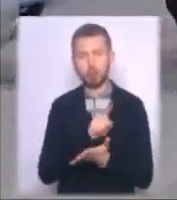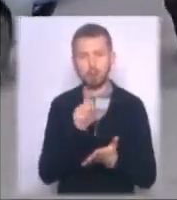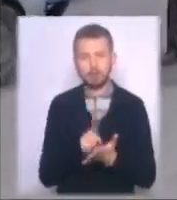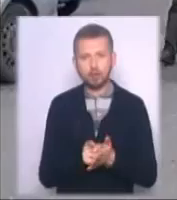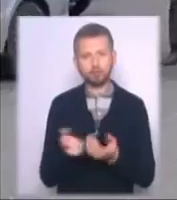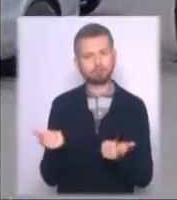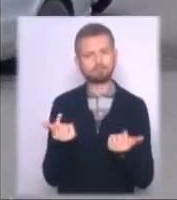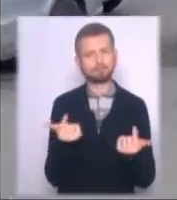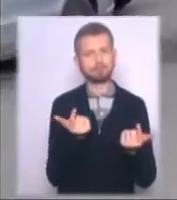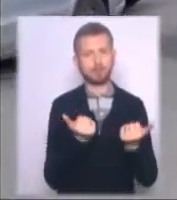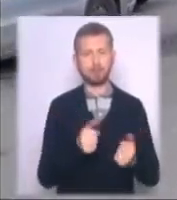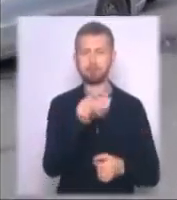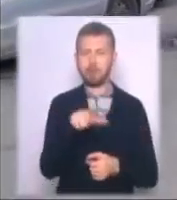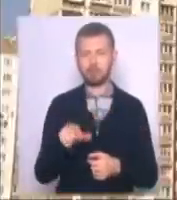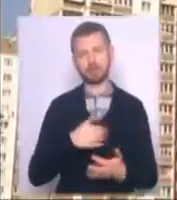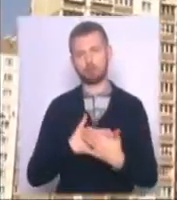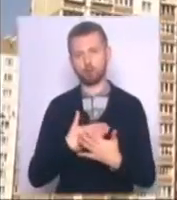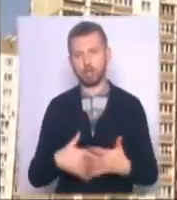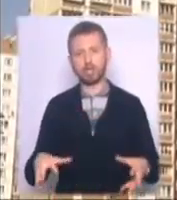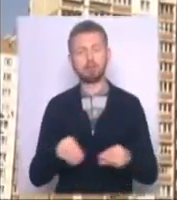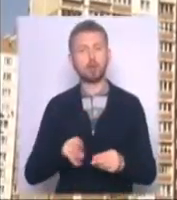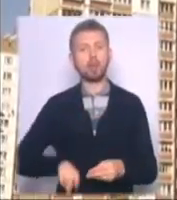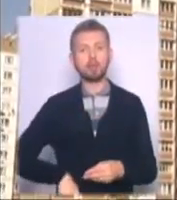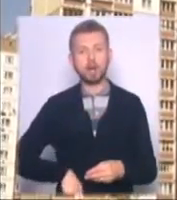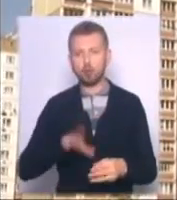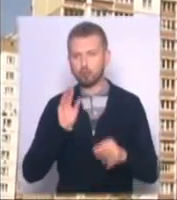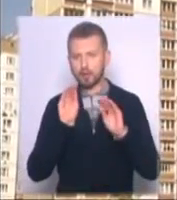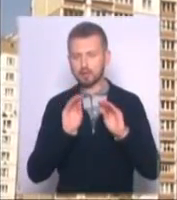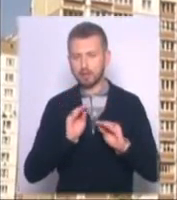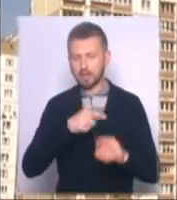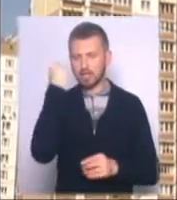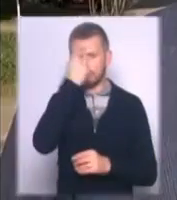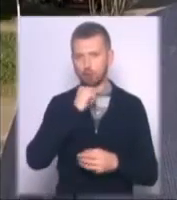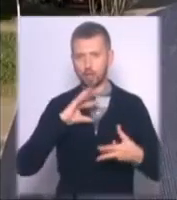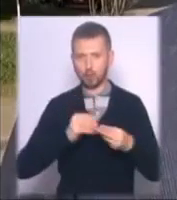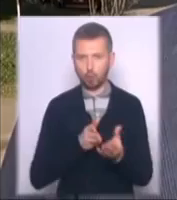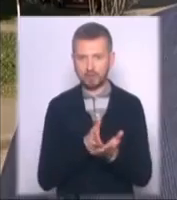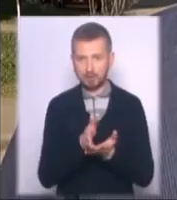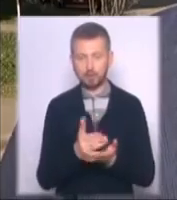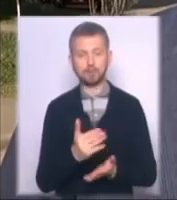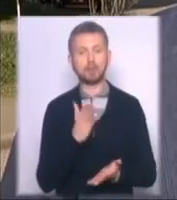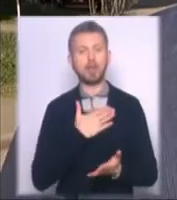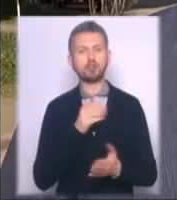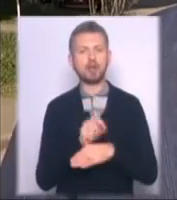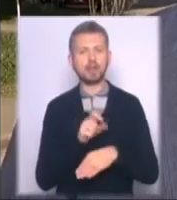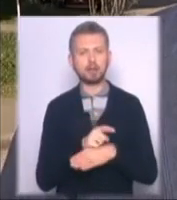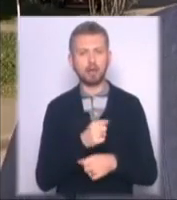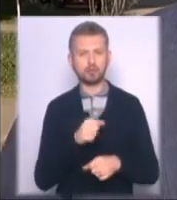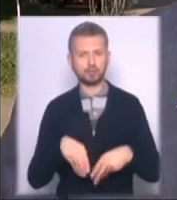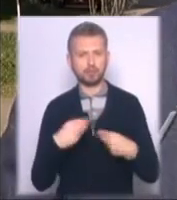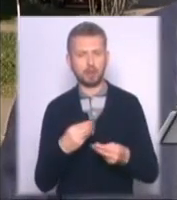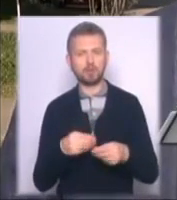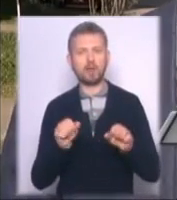мають мешканці та волонтери. Спільно з адміністрацією будуть складені індивідуальні концепції. Наша задача зробити, дати тут імпульс, дати